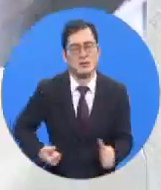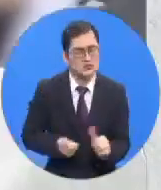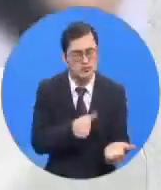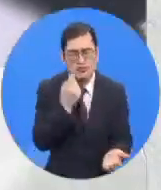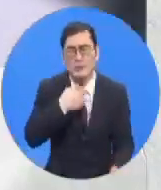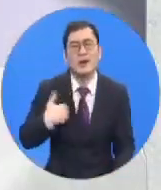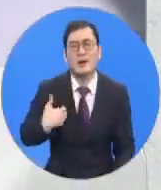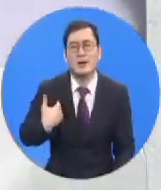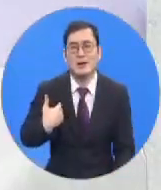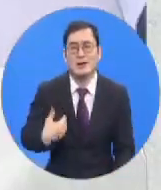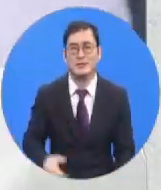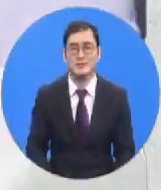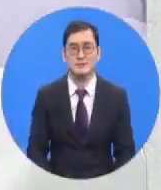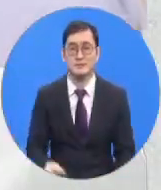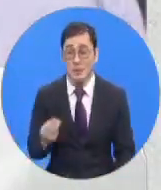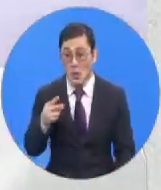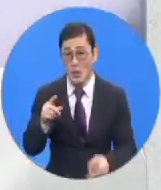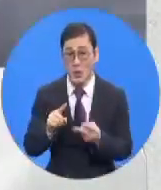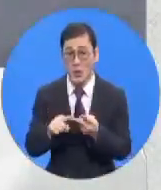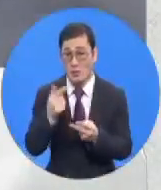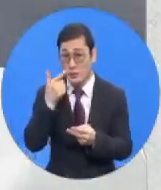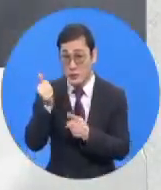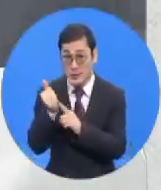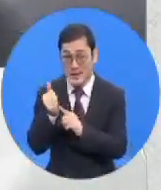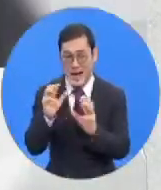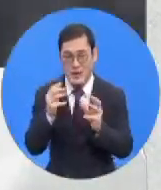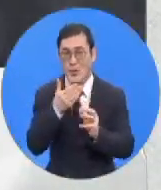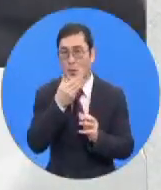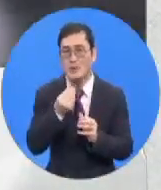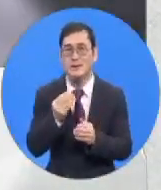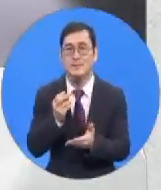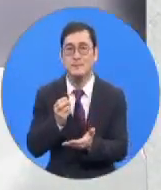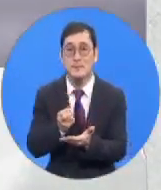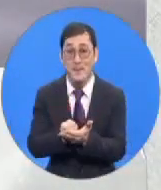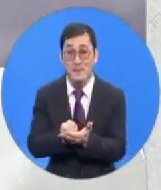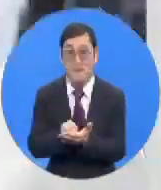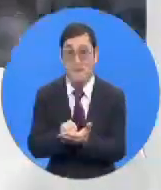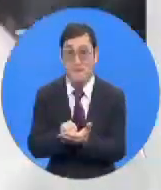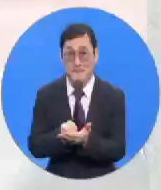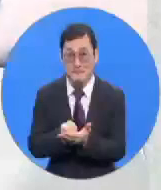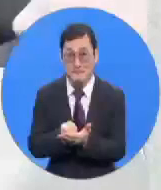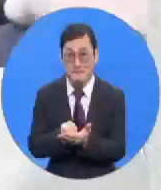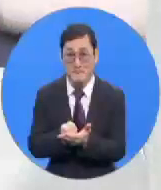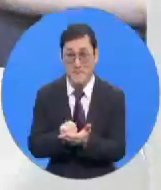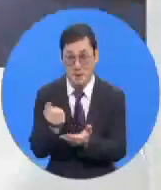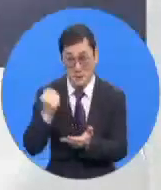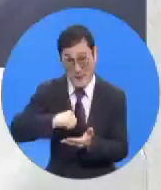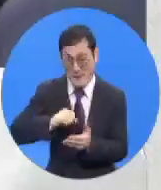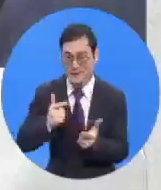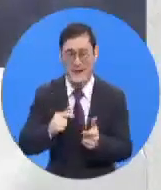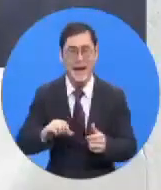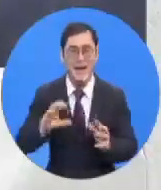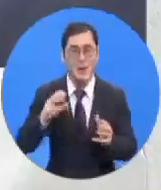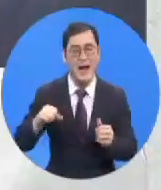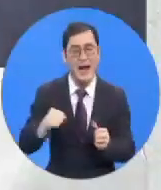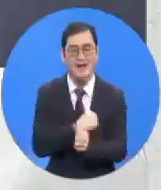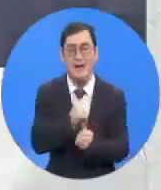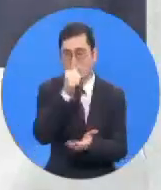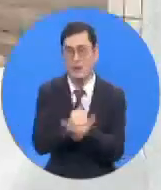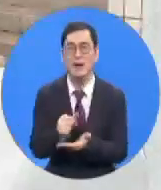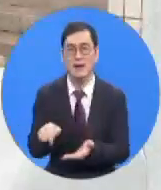아니고 아동복지법 위반에서 그냥 아동학대죄로 지금 기소가 된 상황이거든요. 예. 그런데